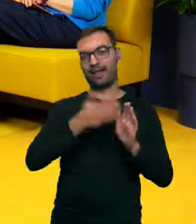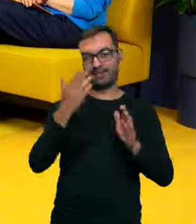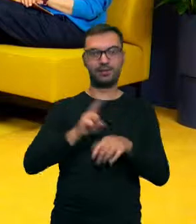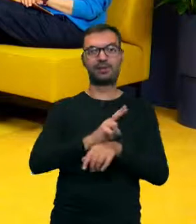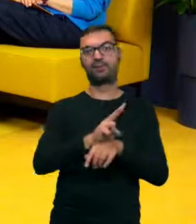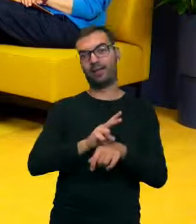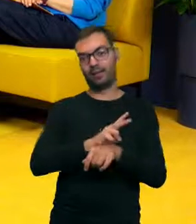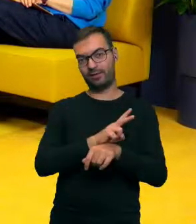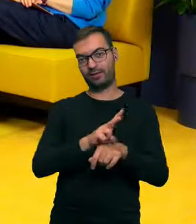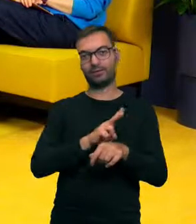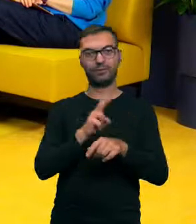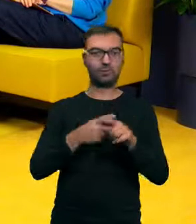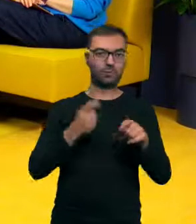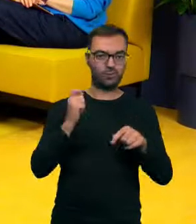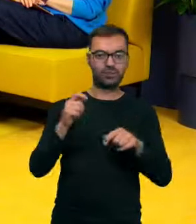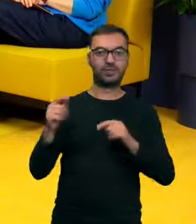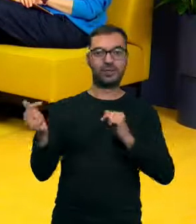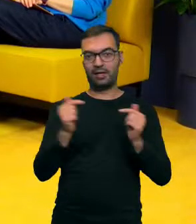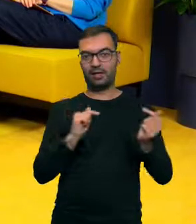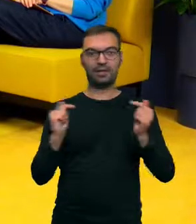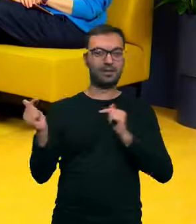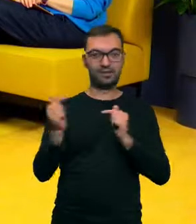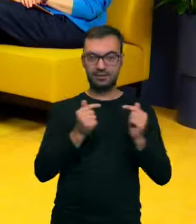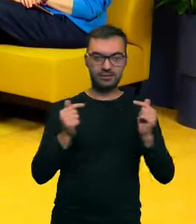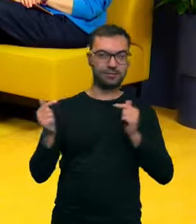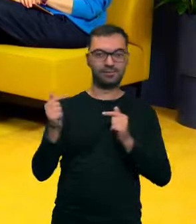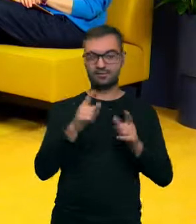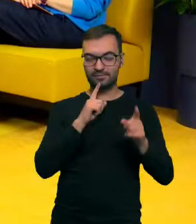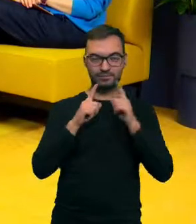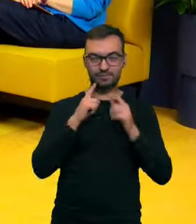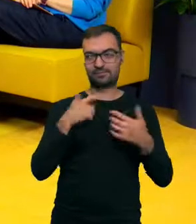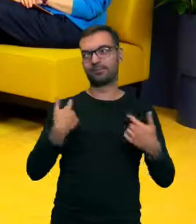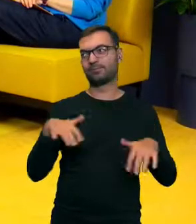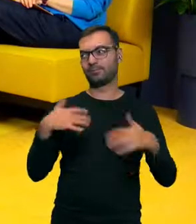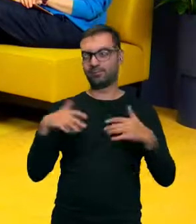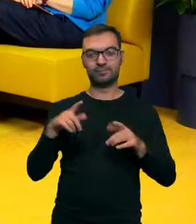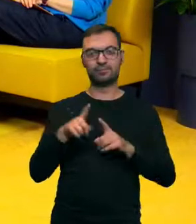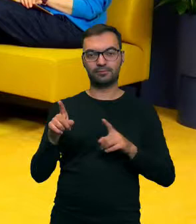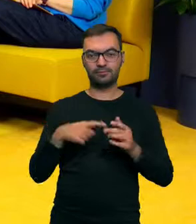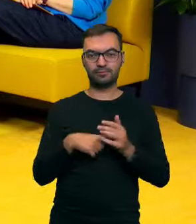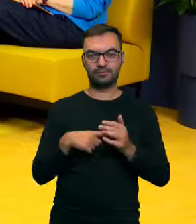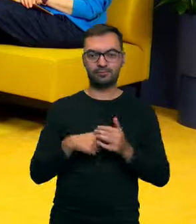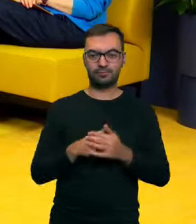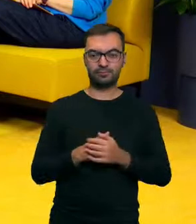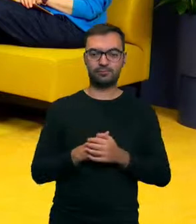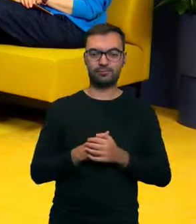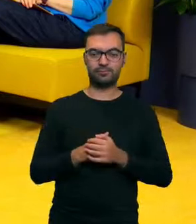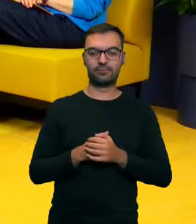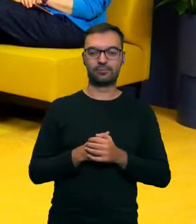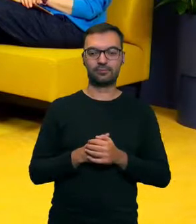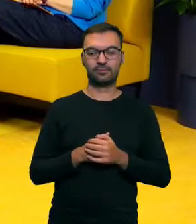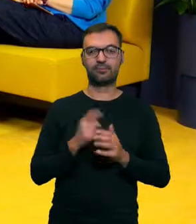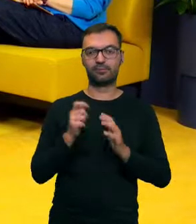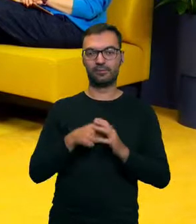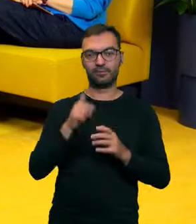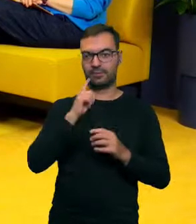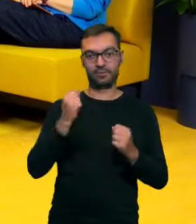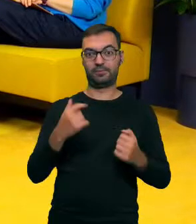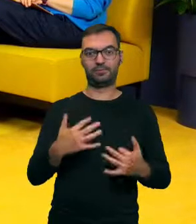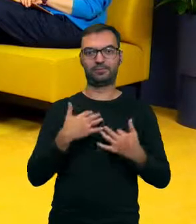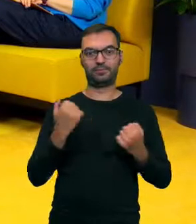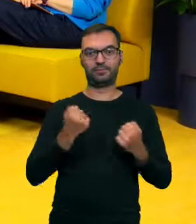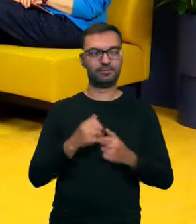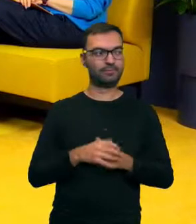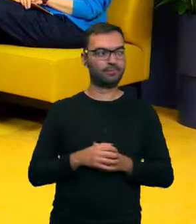na przykład 2,5 godziny swojego życia na rozmowę, to znaczy, że są naprawdę poruszeni, nie?